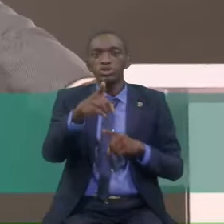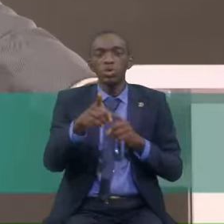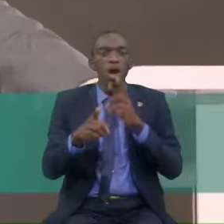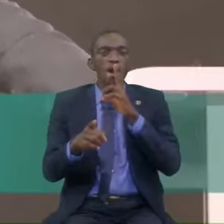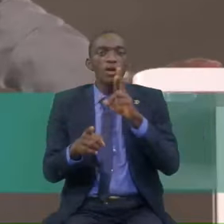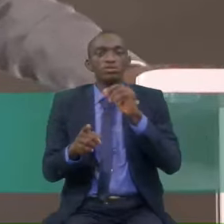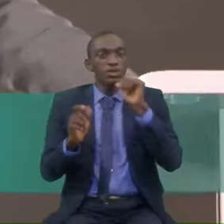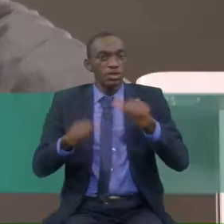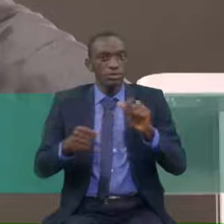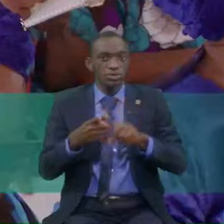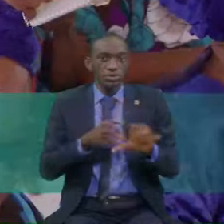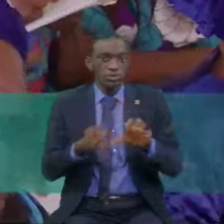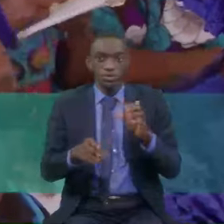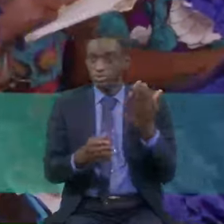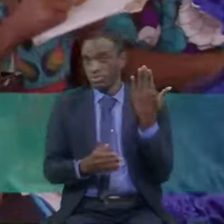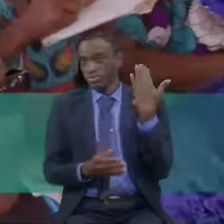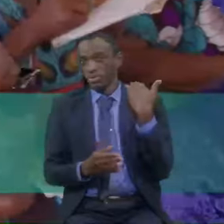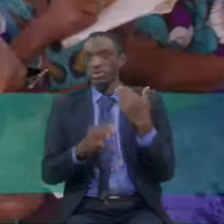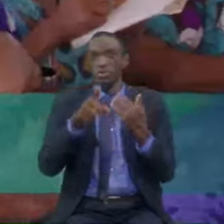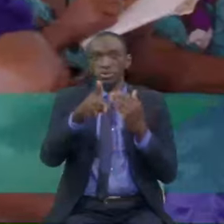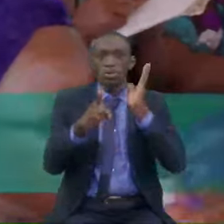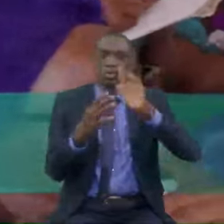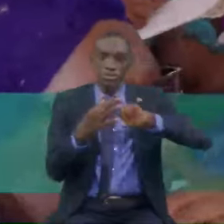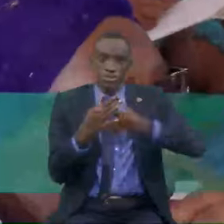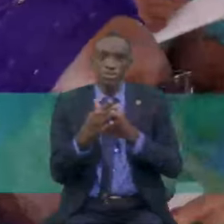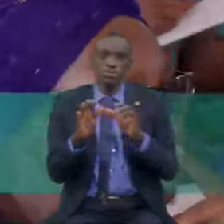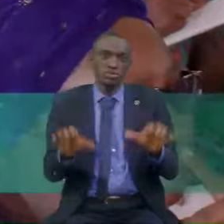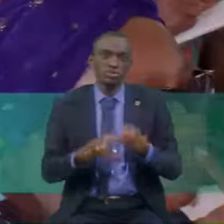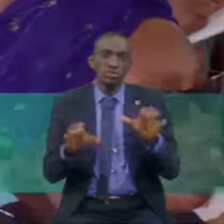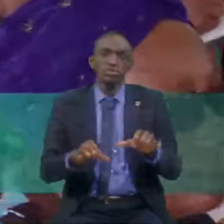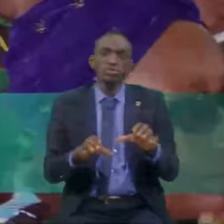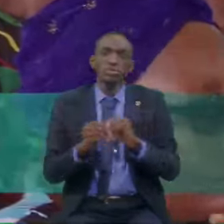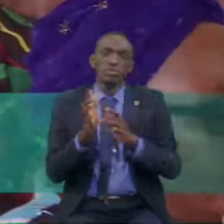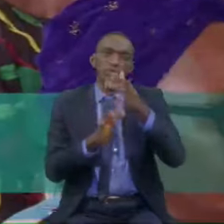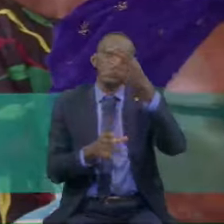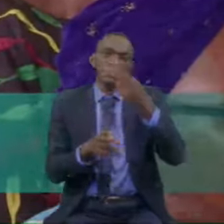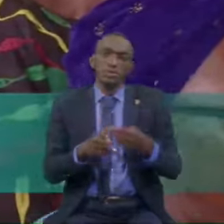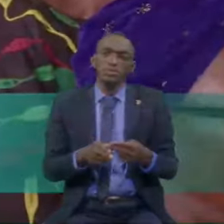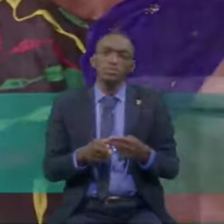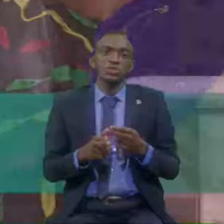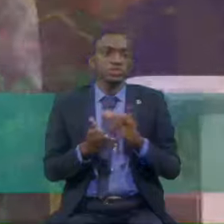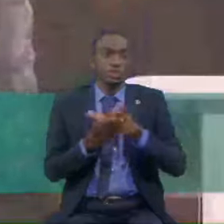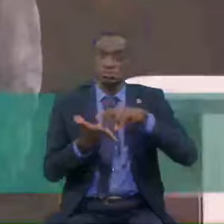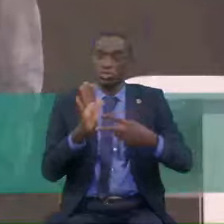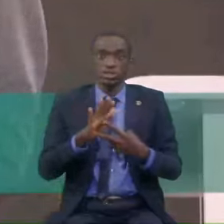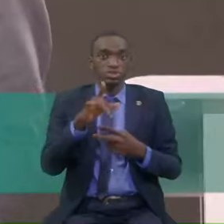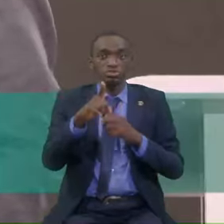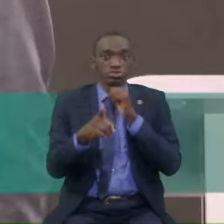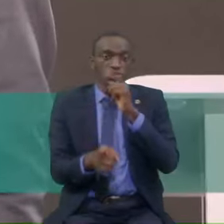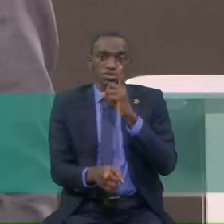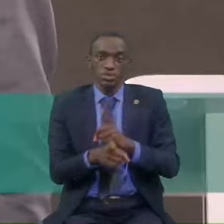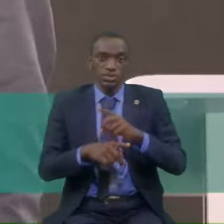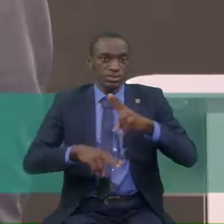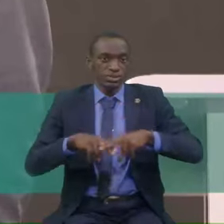pas à faire par le passé, tu vas commencer à le faire. Cela veut dire que tu ne vas pas